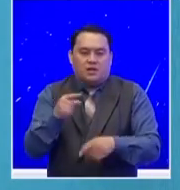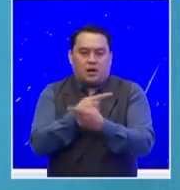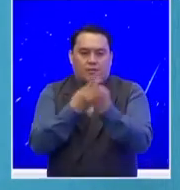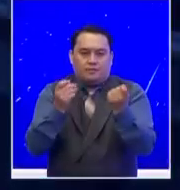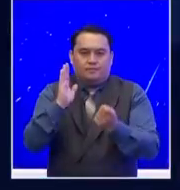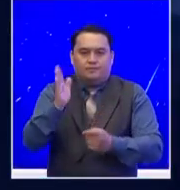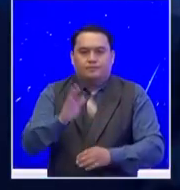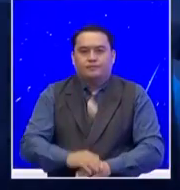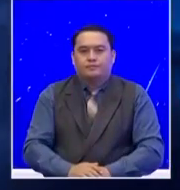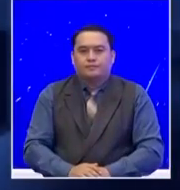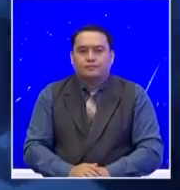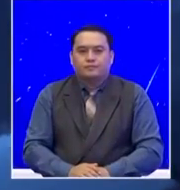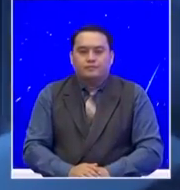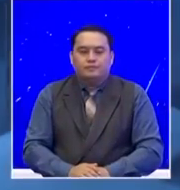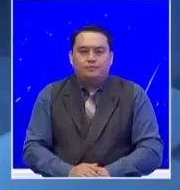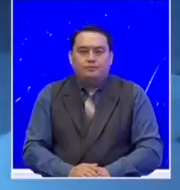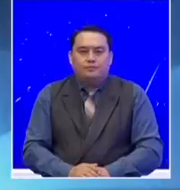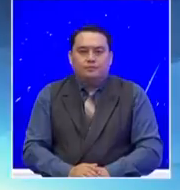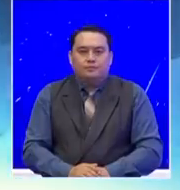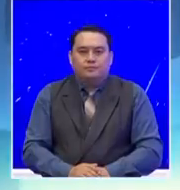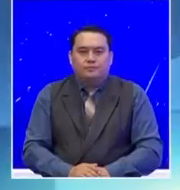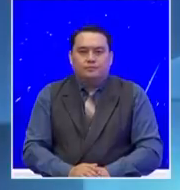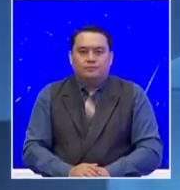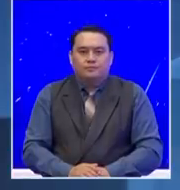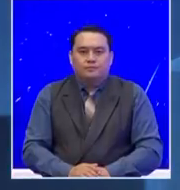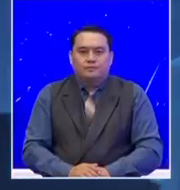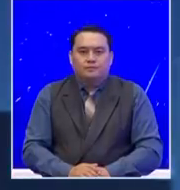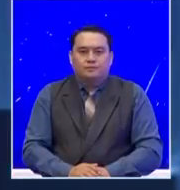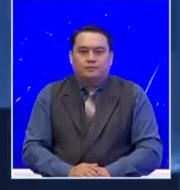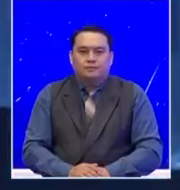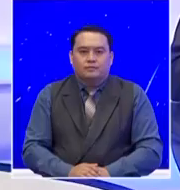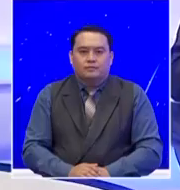апреля. Ануар Амангельдинов, Жасулан Чингенже, телеканал ЖТСУ.